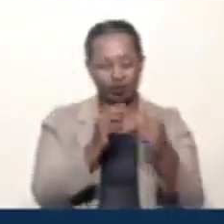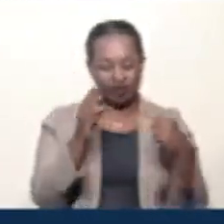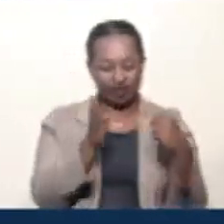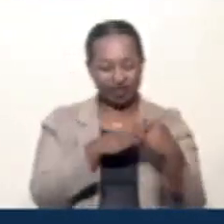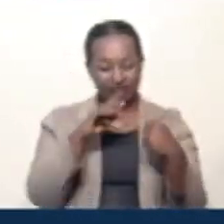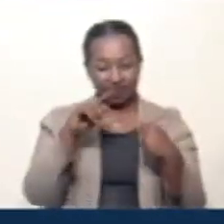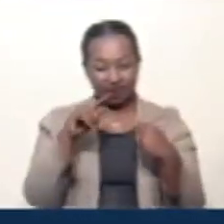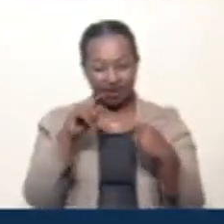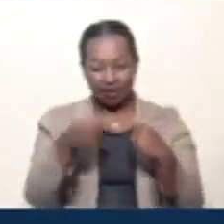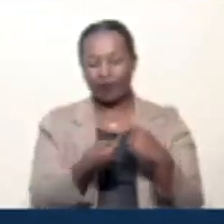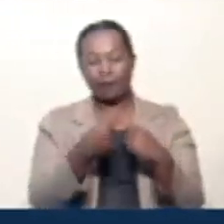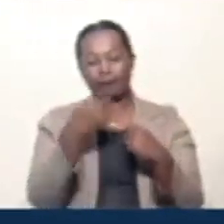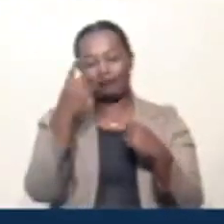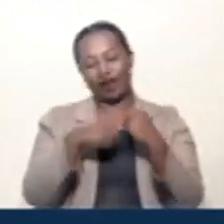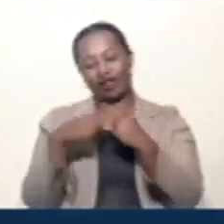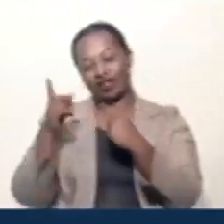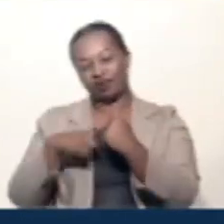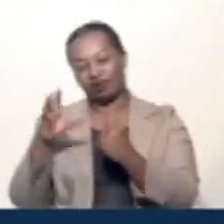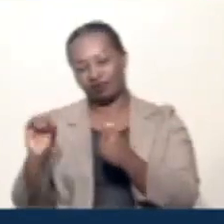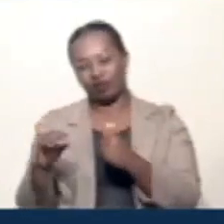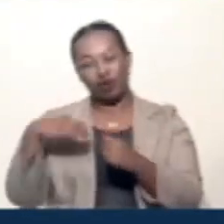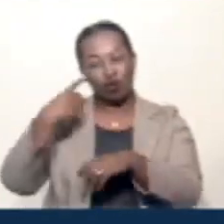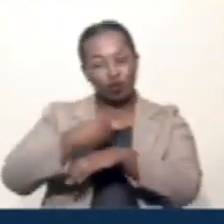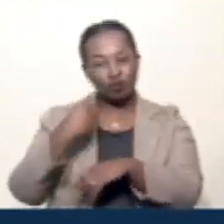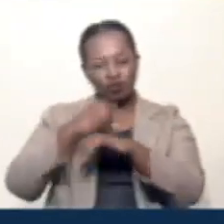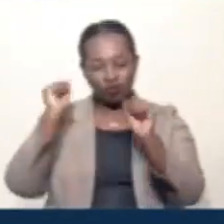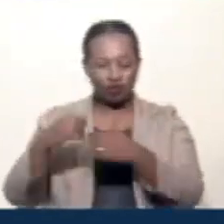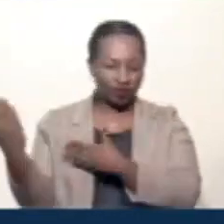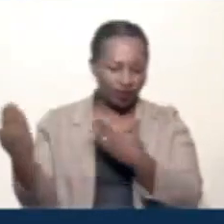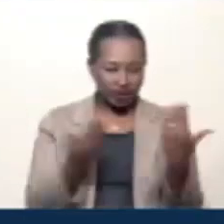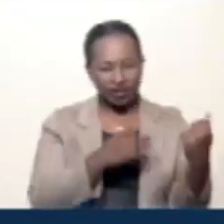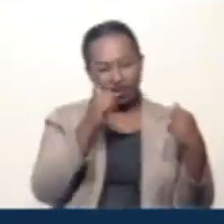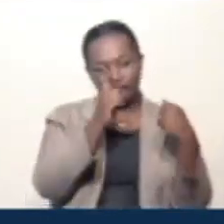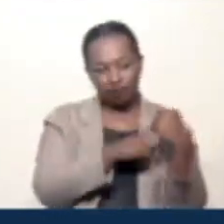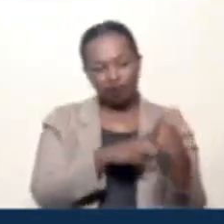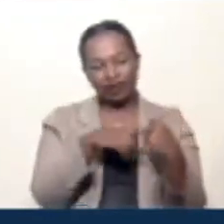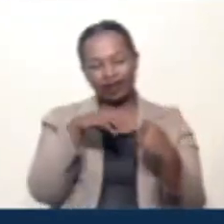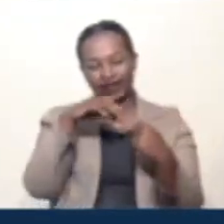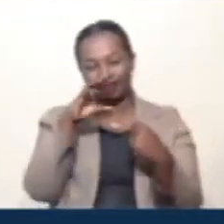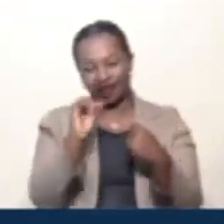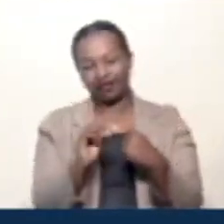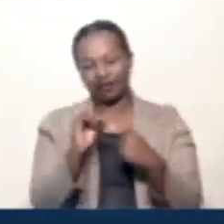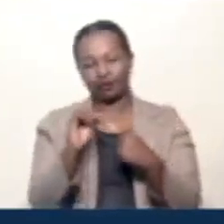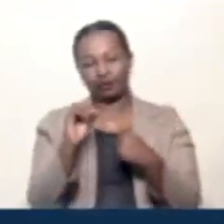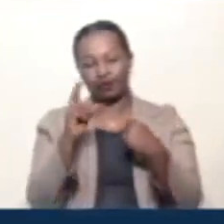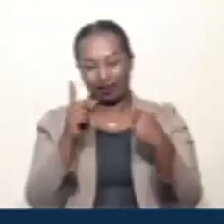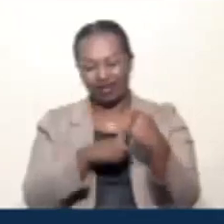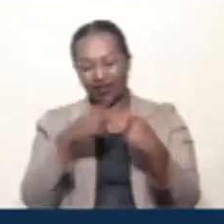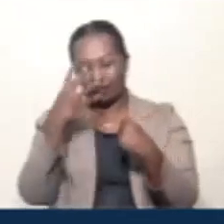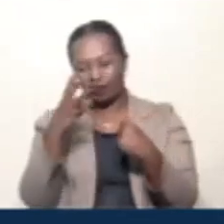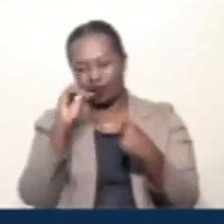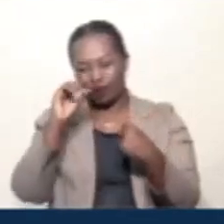kwakira toni 50 ku munsi, ni ukuvuga toni 6,640 buri mwaka, ndetse na kontineri z'ibicuruzwa zigera